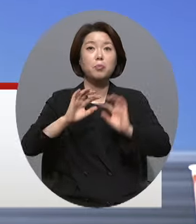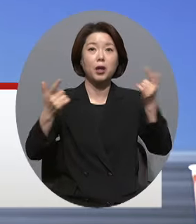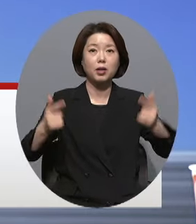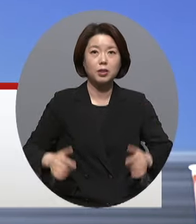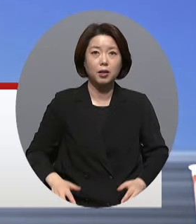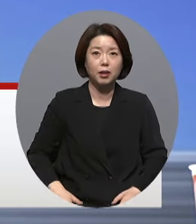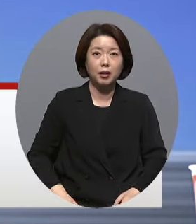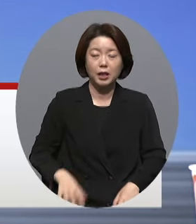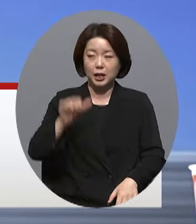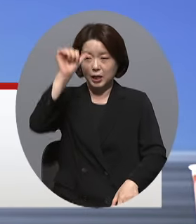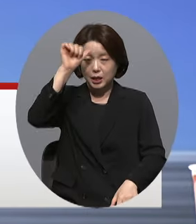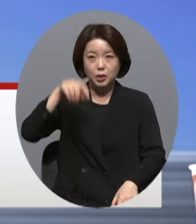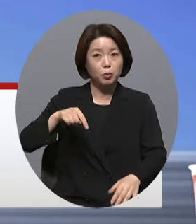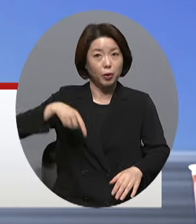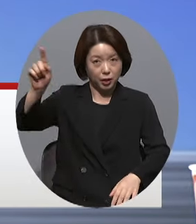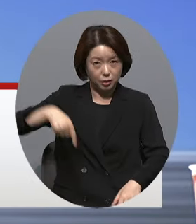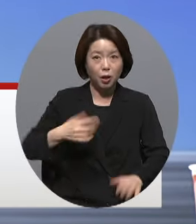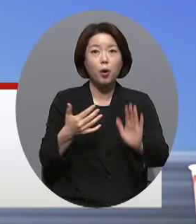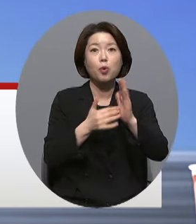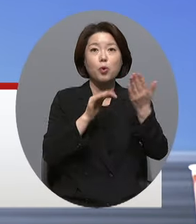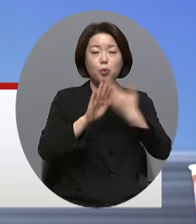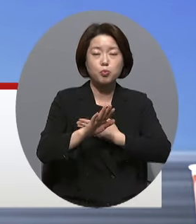돌연 인도 방문 이후